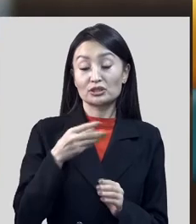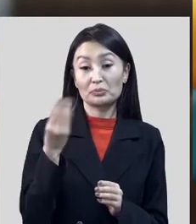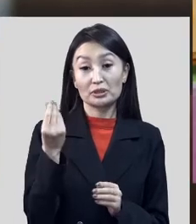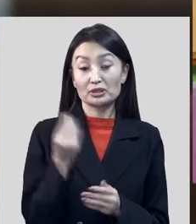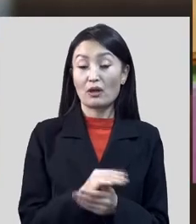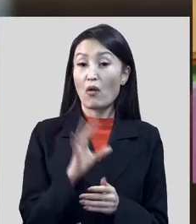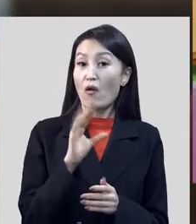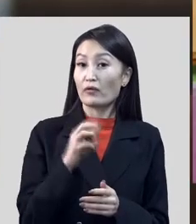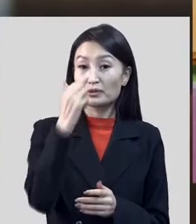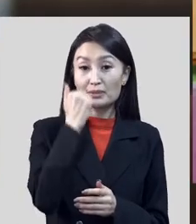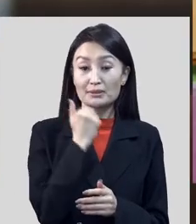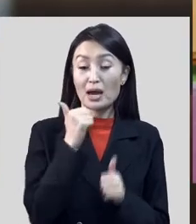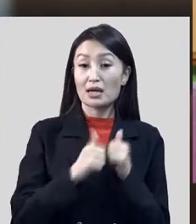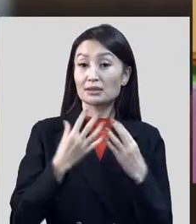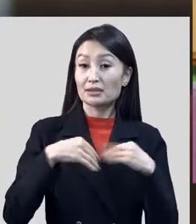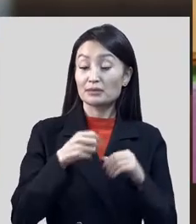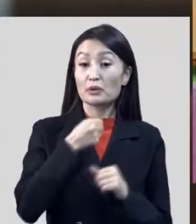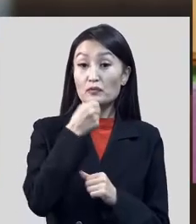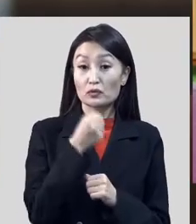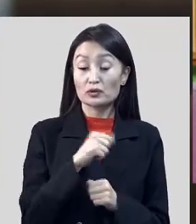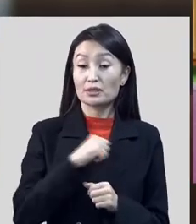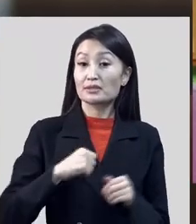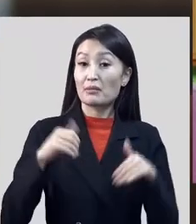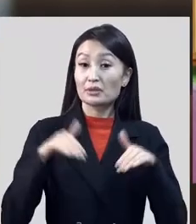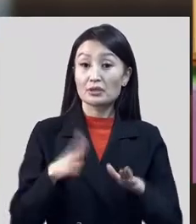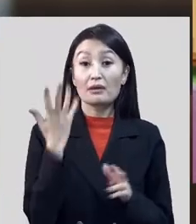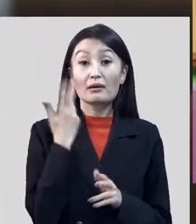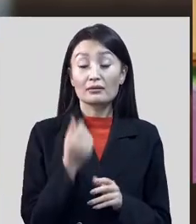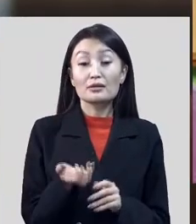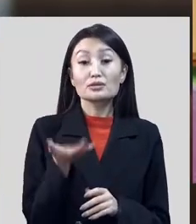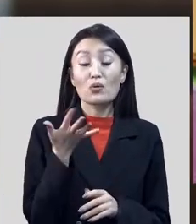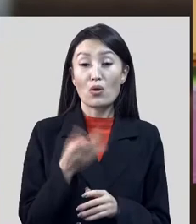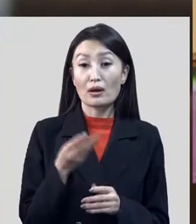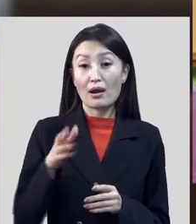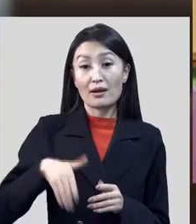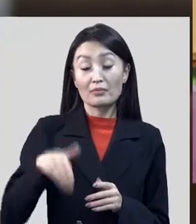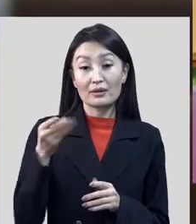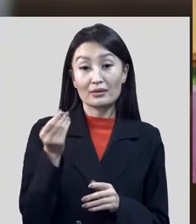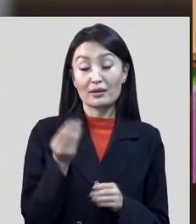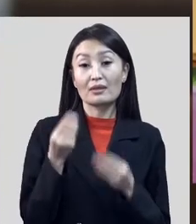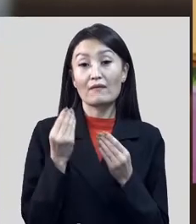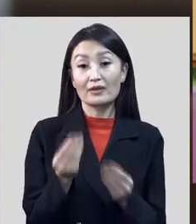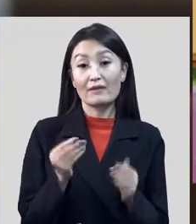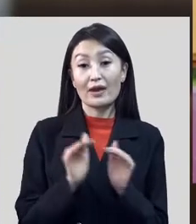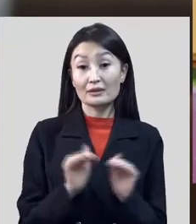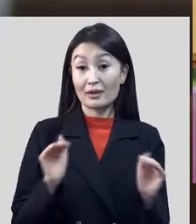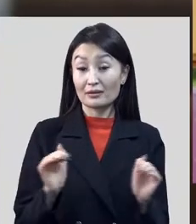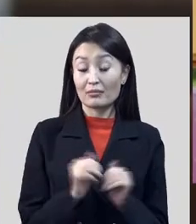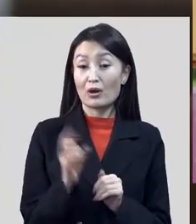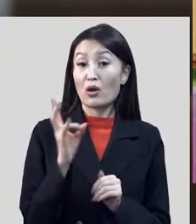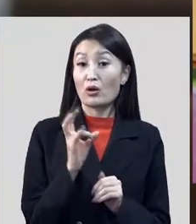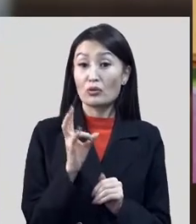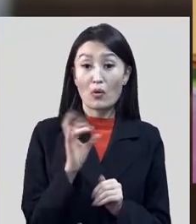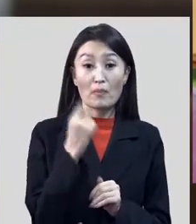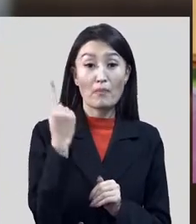спасибо каждой семье взрослые сами решают когда и сколько карманных денег вы давать детям мой